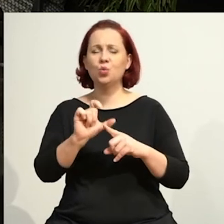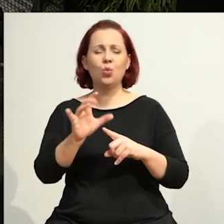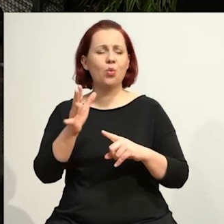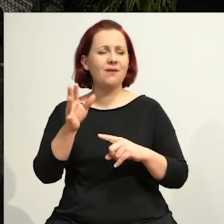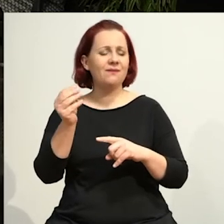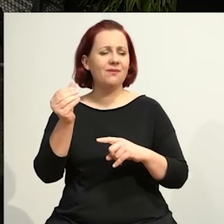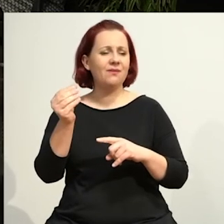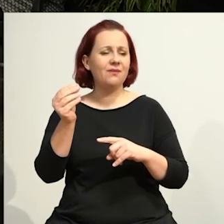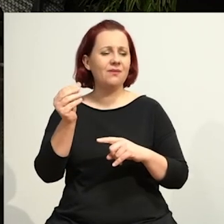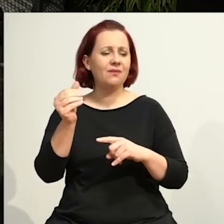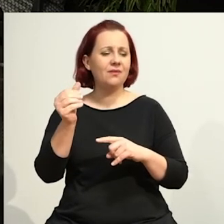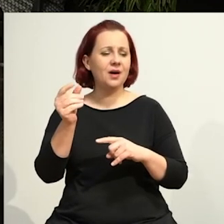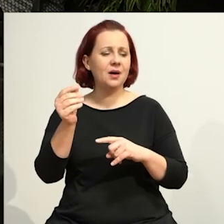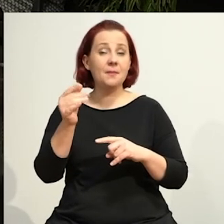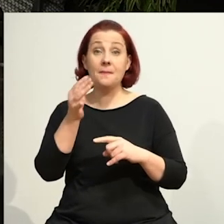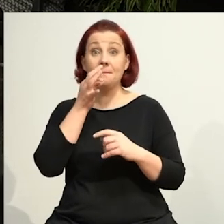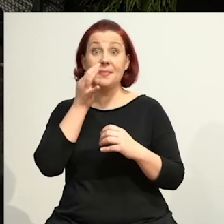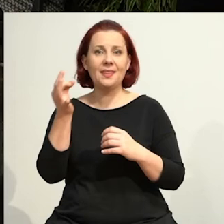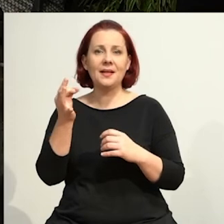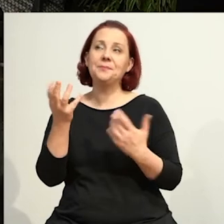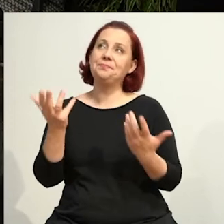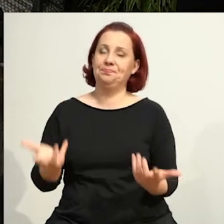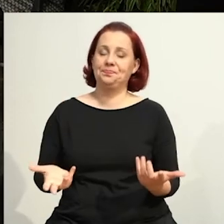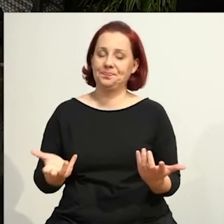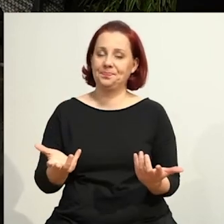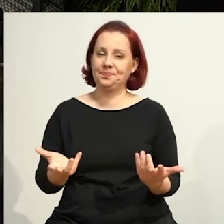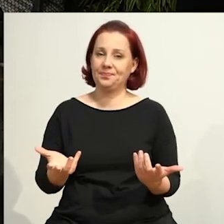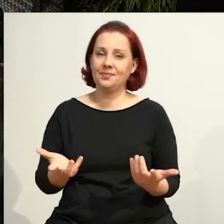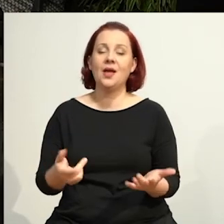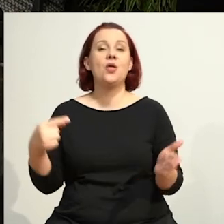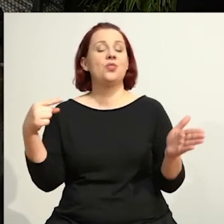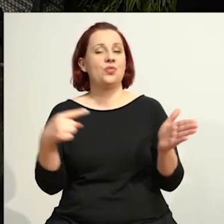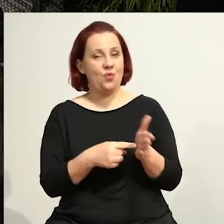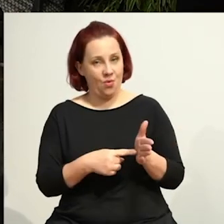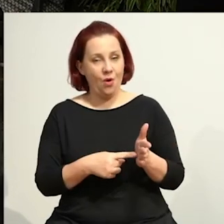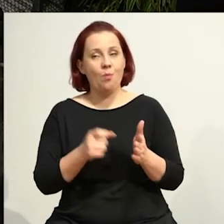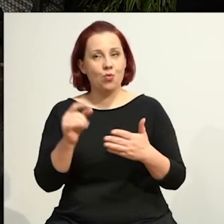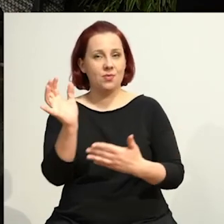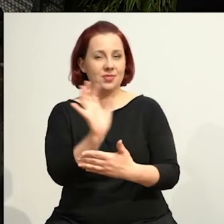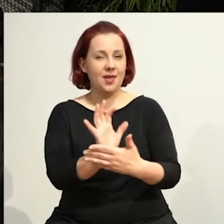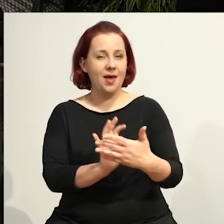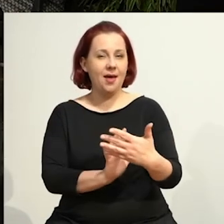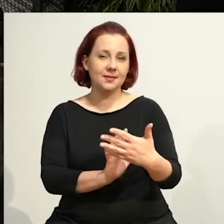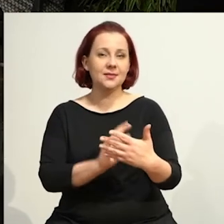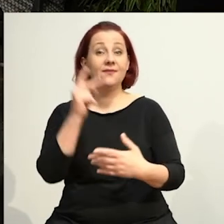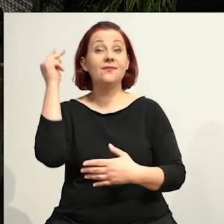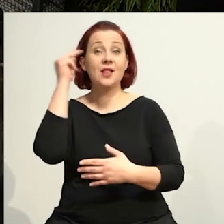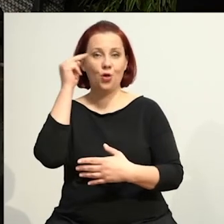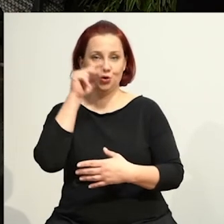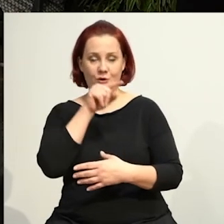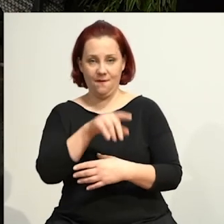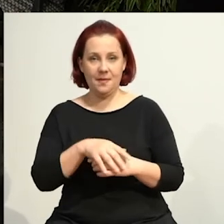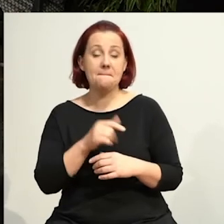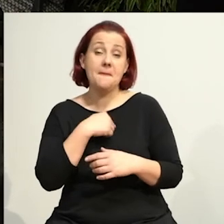To jest, ja miałbym takie pytanie, bo to jest bardzo jednak tekst, powiedzmy, filozoficzny.